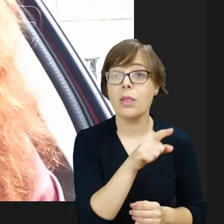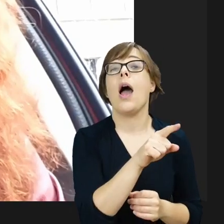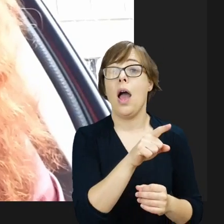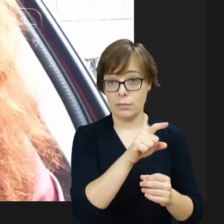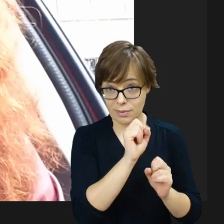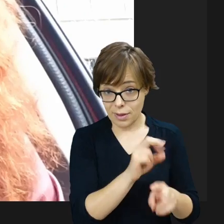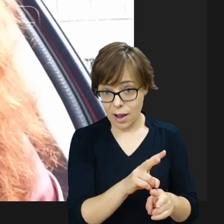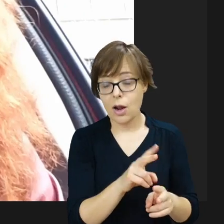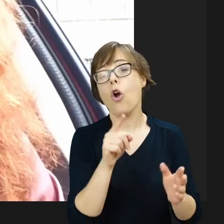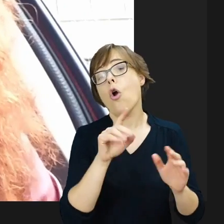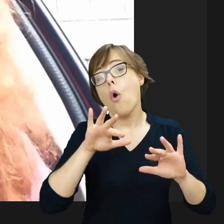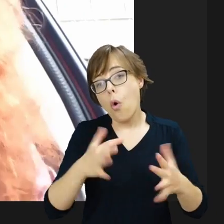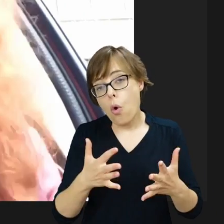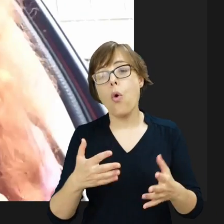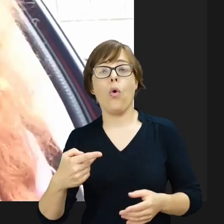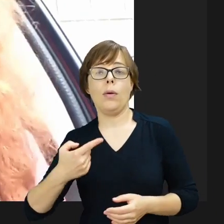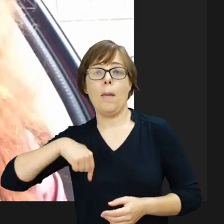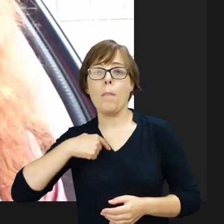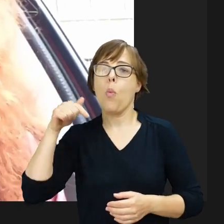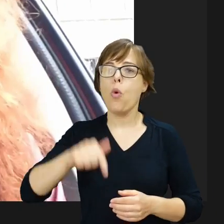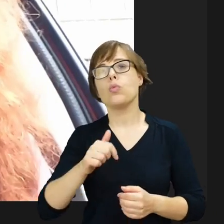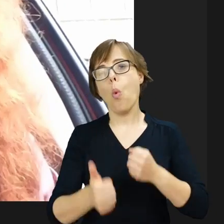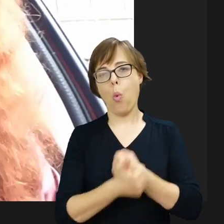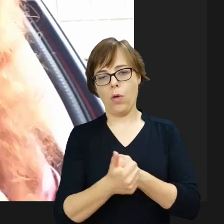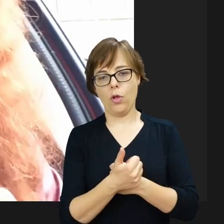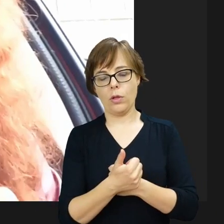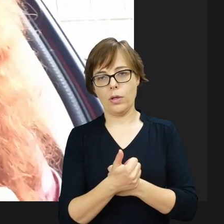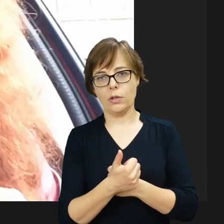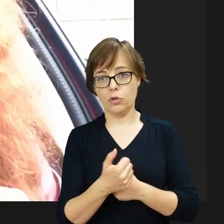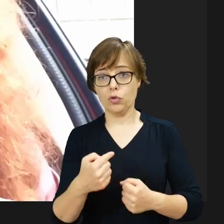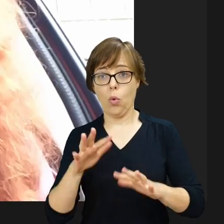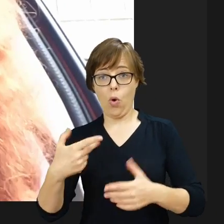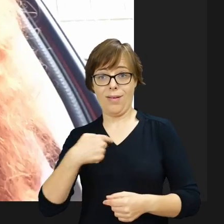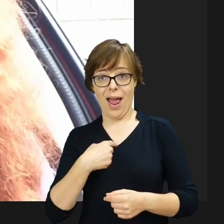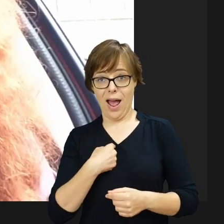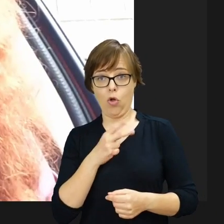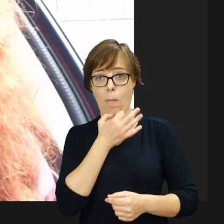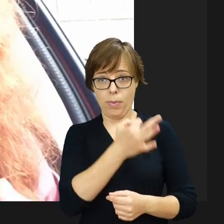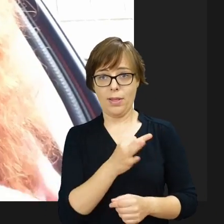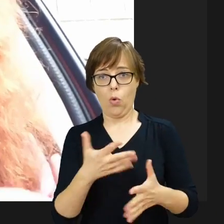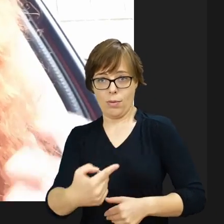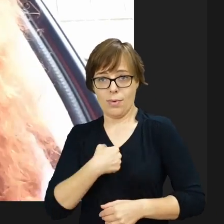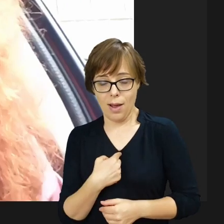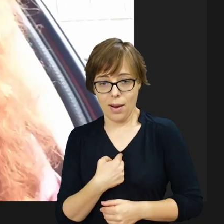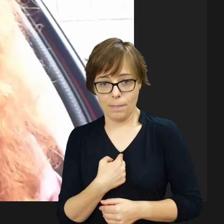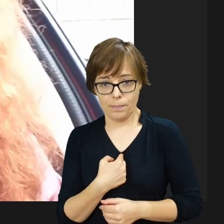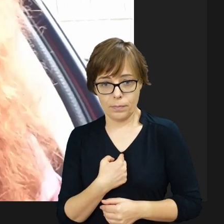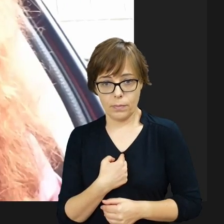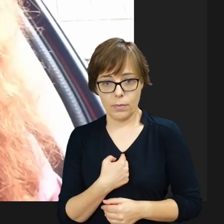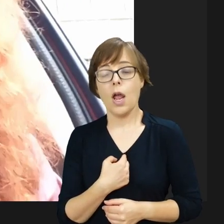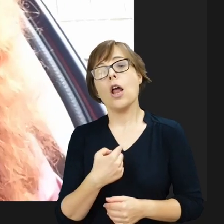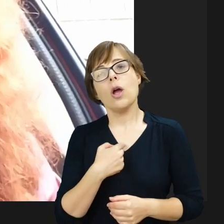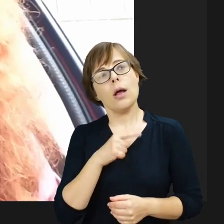obowiązek udowadniania, że akurat ta osoba, która pyta, to ona występuje w jakimś